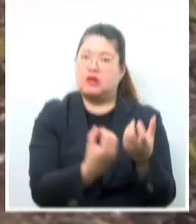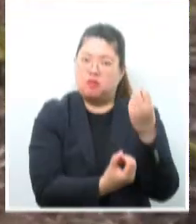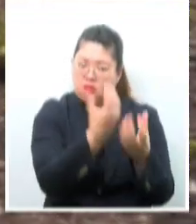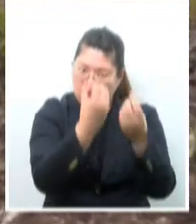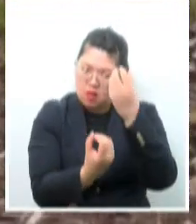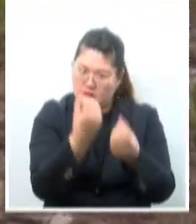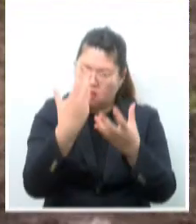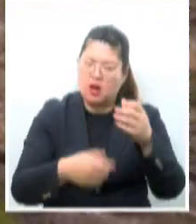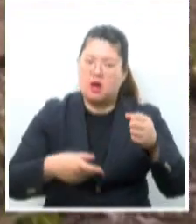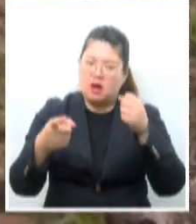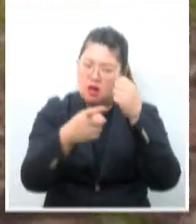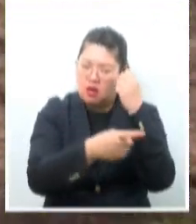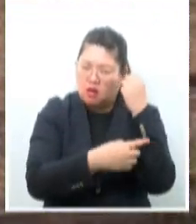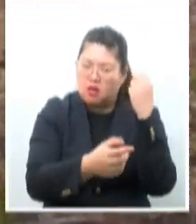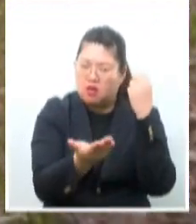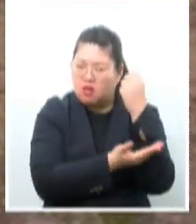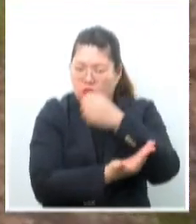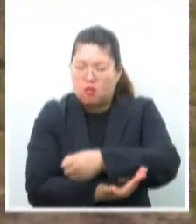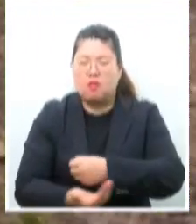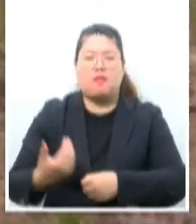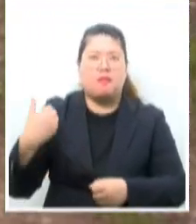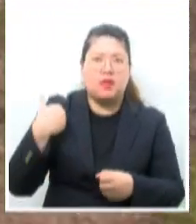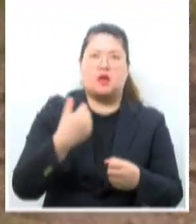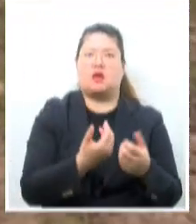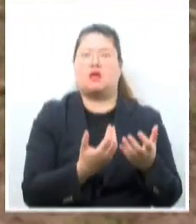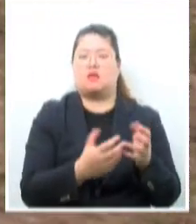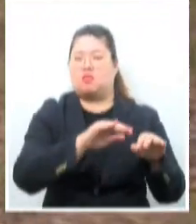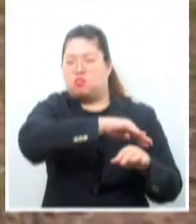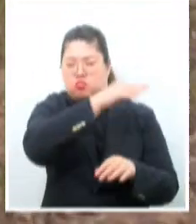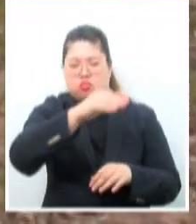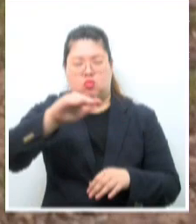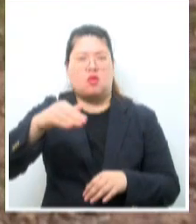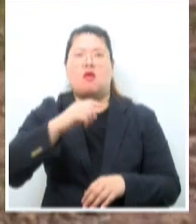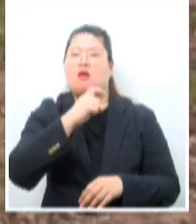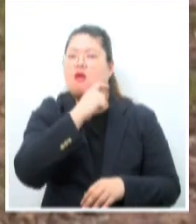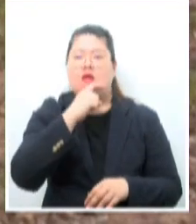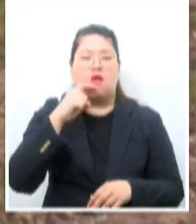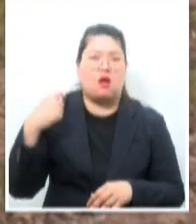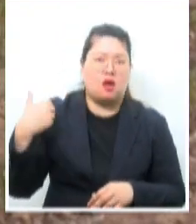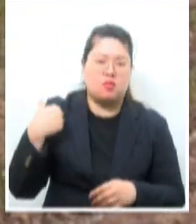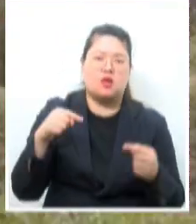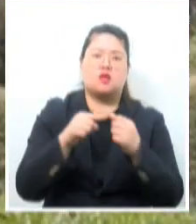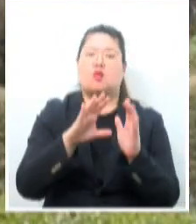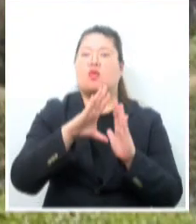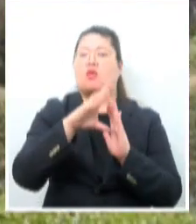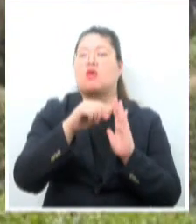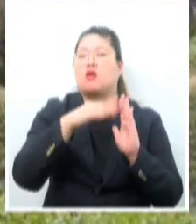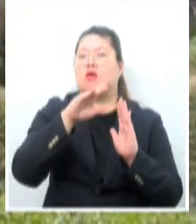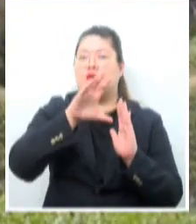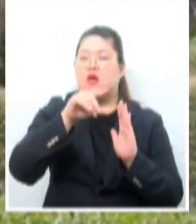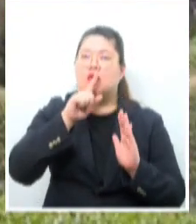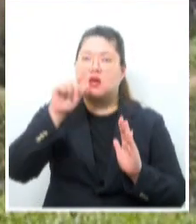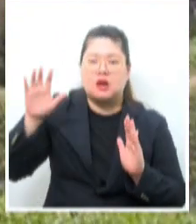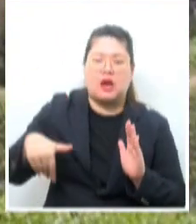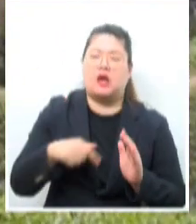ไร่หมุนเวียนและมีการขยายพื้นที่ทำกินออกไปด้วยเหตุผลดังกล่าวการสูญเสียป่าไม้ของจังหวัดน่านจึงทวีความรุนแร